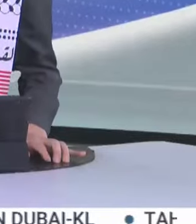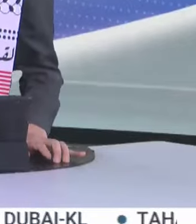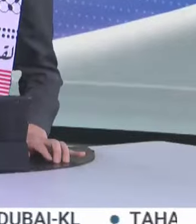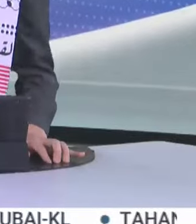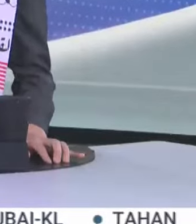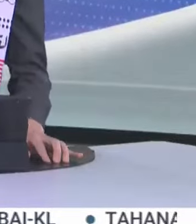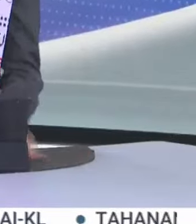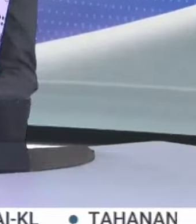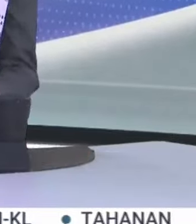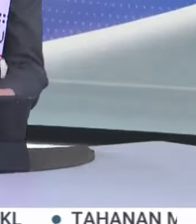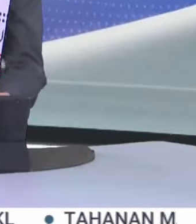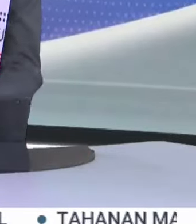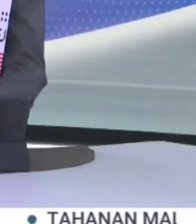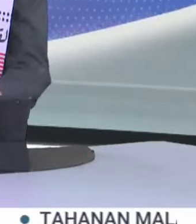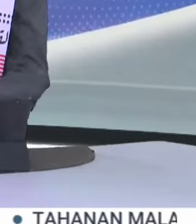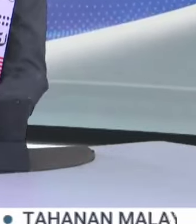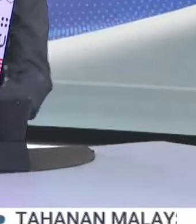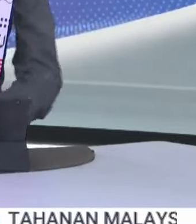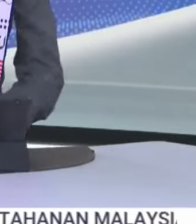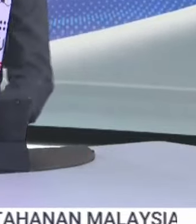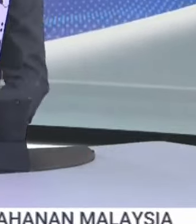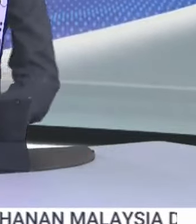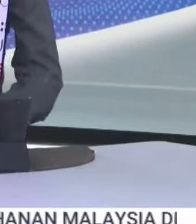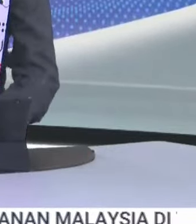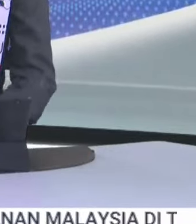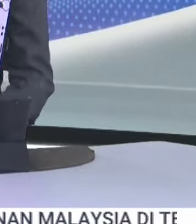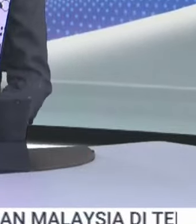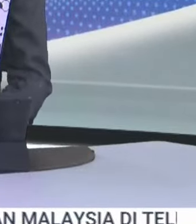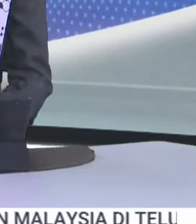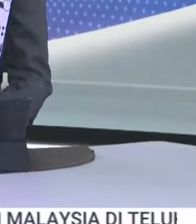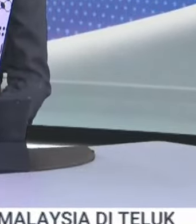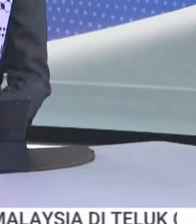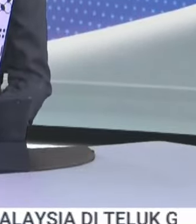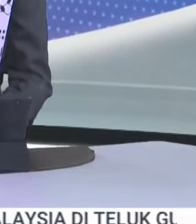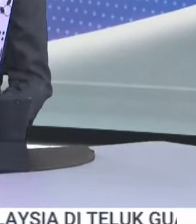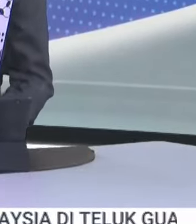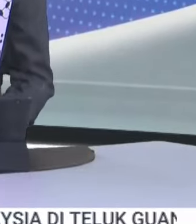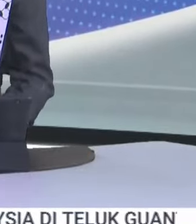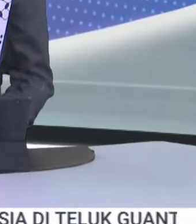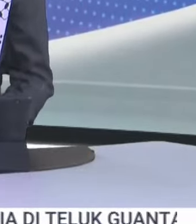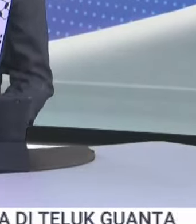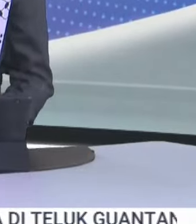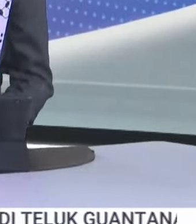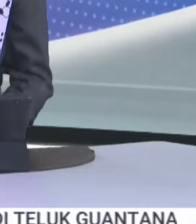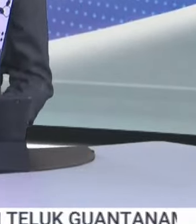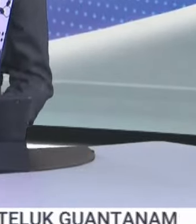Baik, berita perdana diteruskan dengan Stadium RTM. Yang malam ini bersama dengan Nazri Fahmi, silakan.